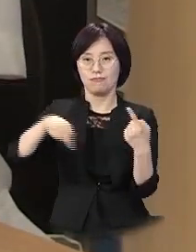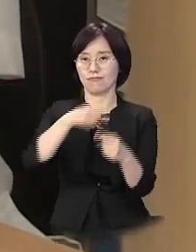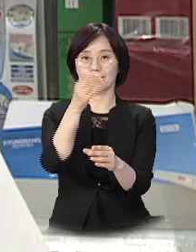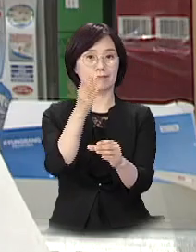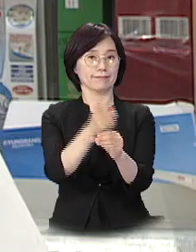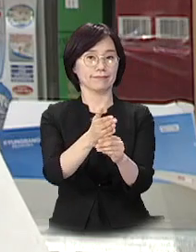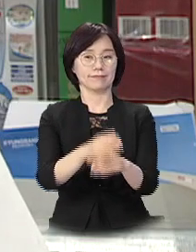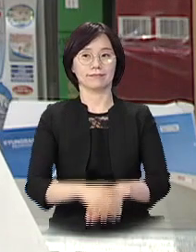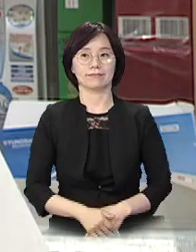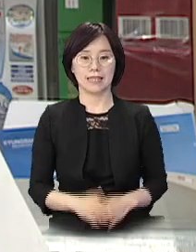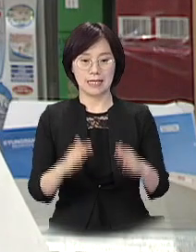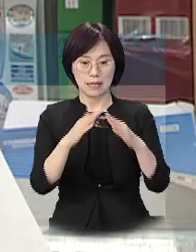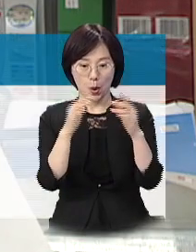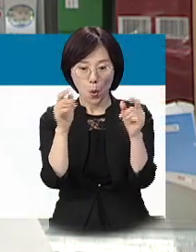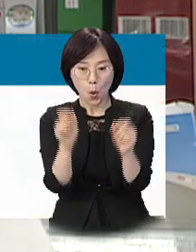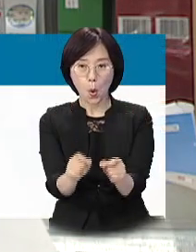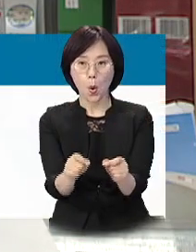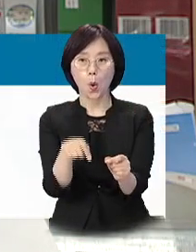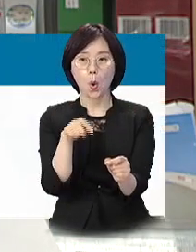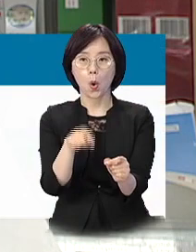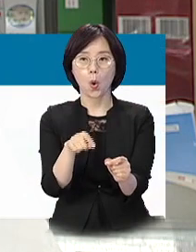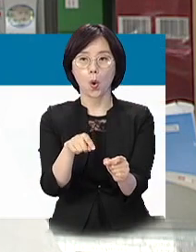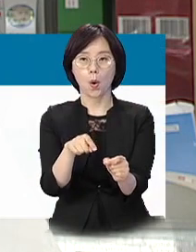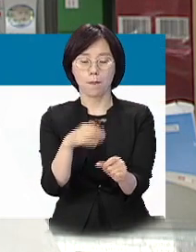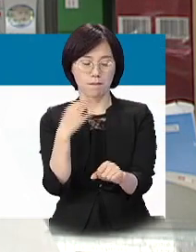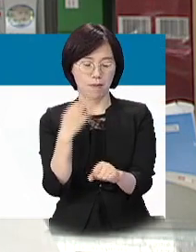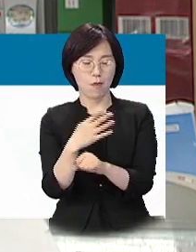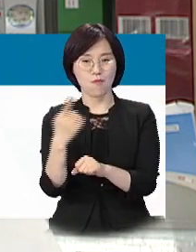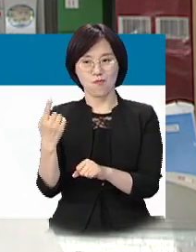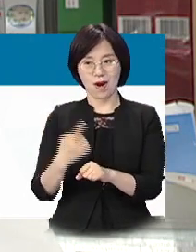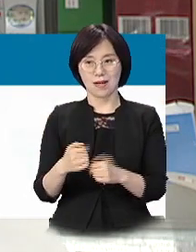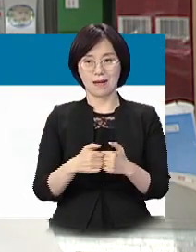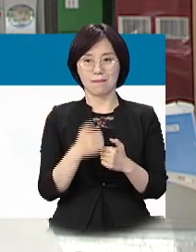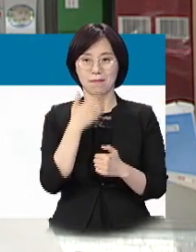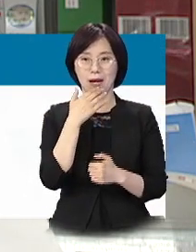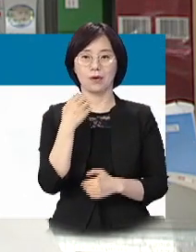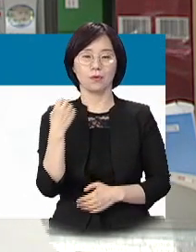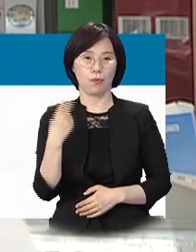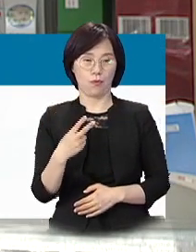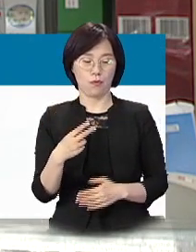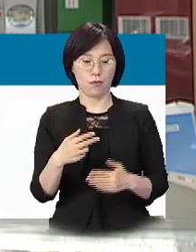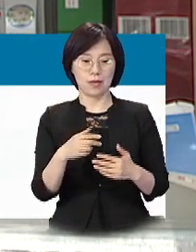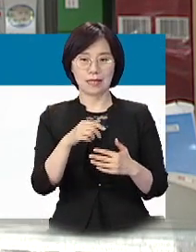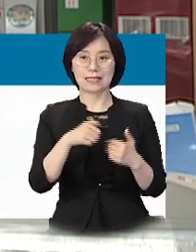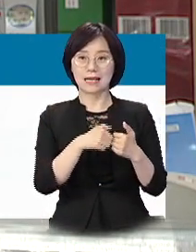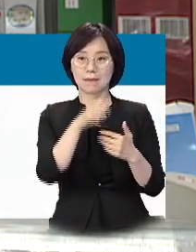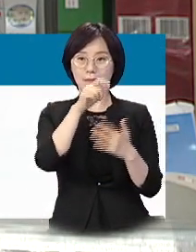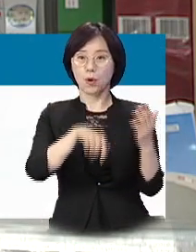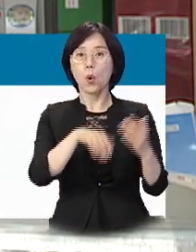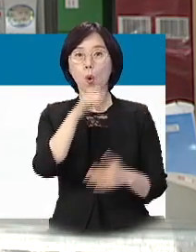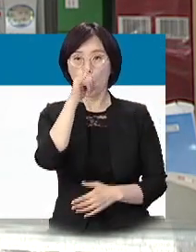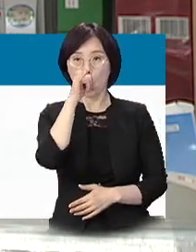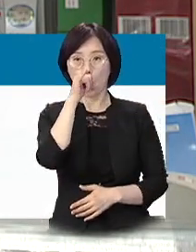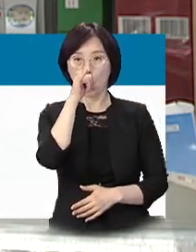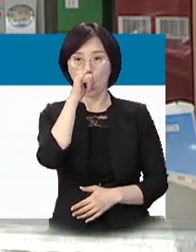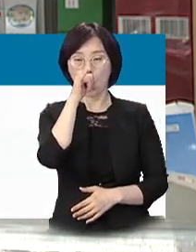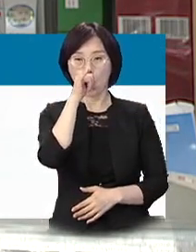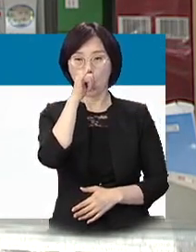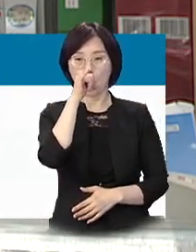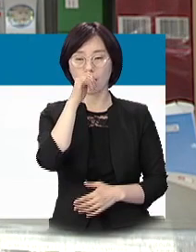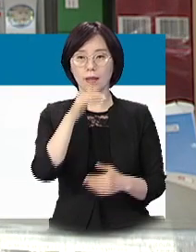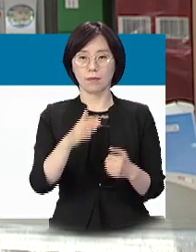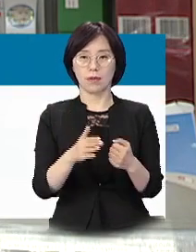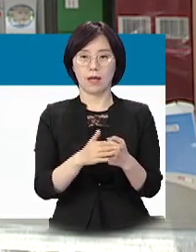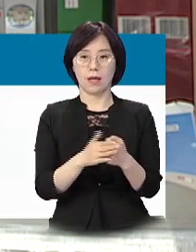중입니다. 집 근처에서 이렇게 편하게 들어와서 상담을 할 수 있고 이런 이제 상담 매뉴얼이